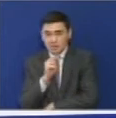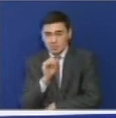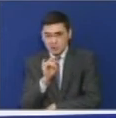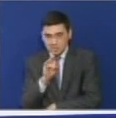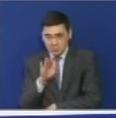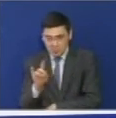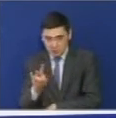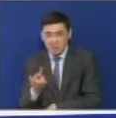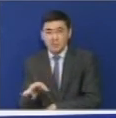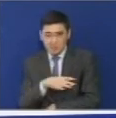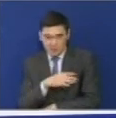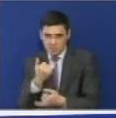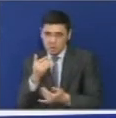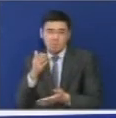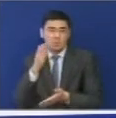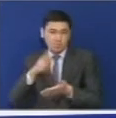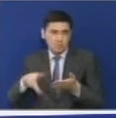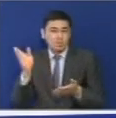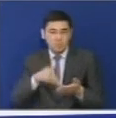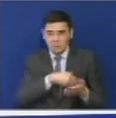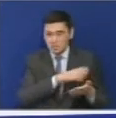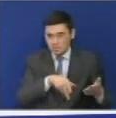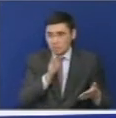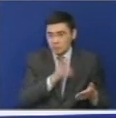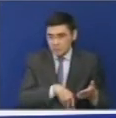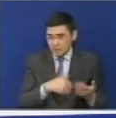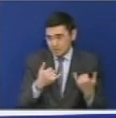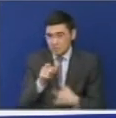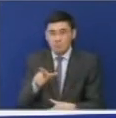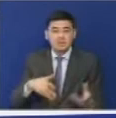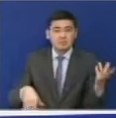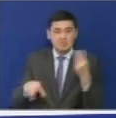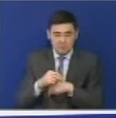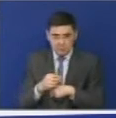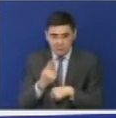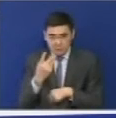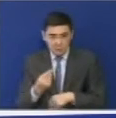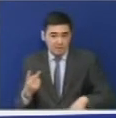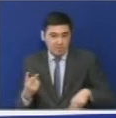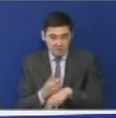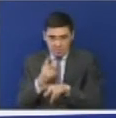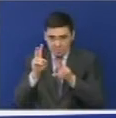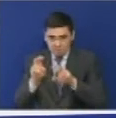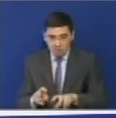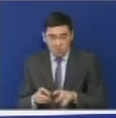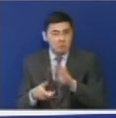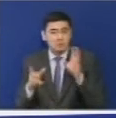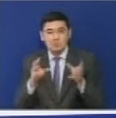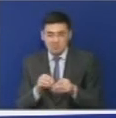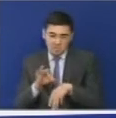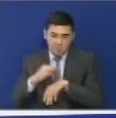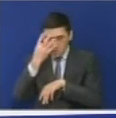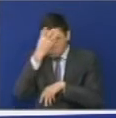алынды. Барлық науқастар мен медициналық қызметкерлер 2 рет тексеруден өтіп, нәтижелері бойынша коронавирустың